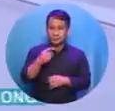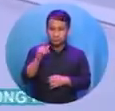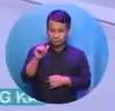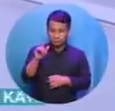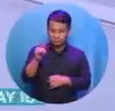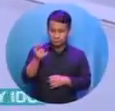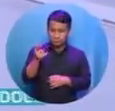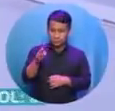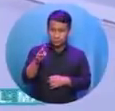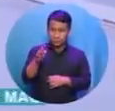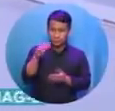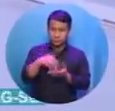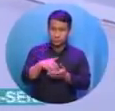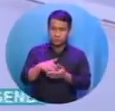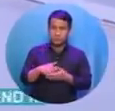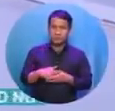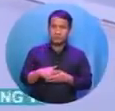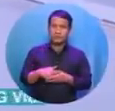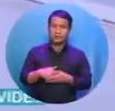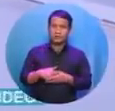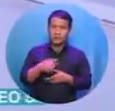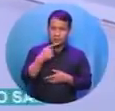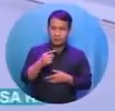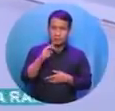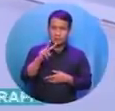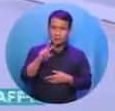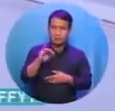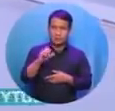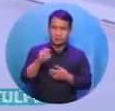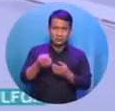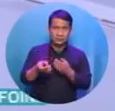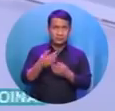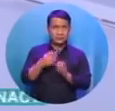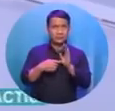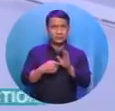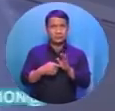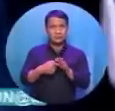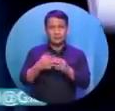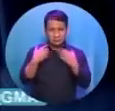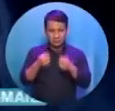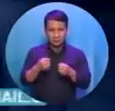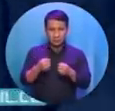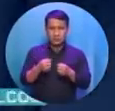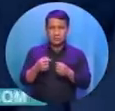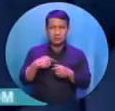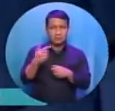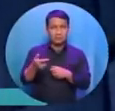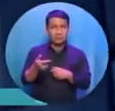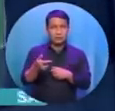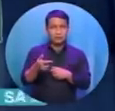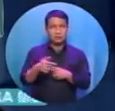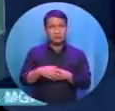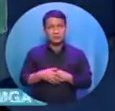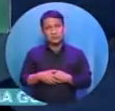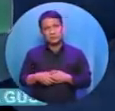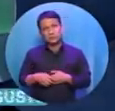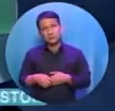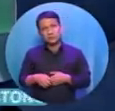25,000! Mm-hmm. Vita Sync. Ayan o. Pampatibay ng resistensya.